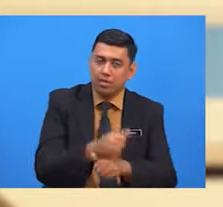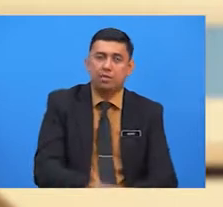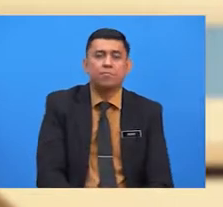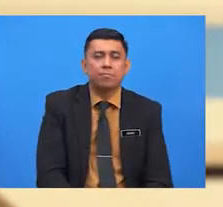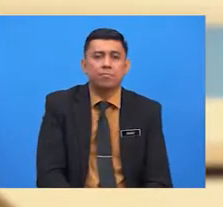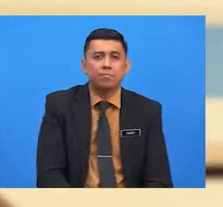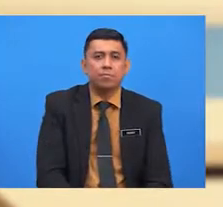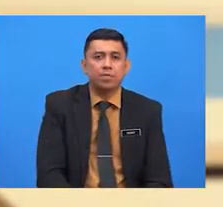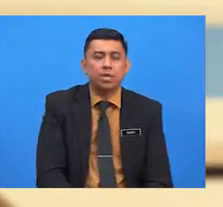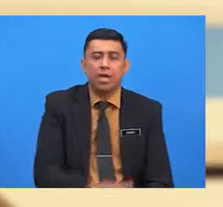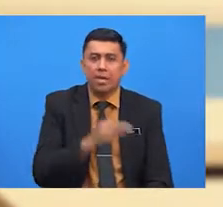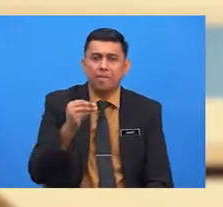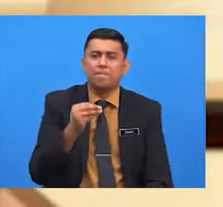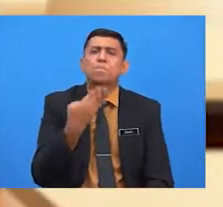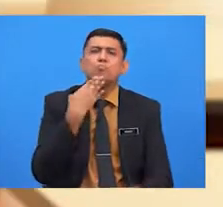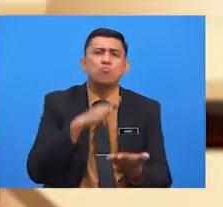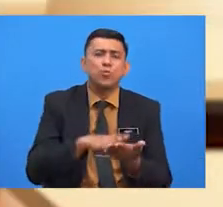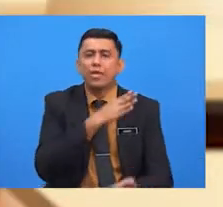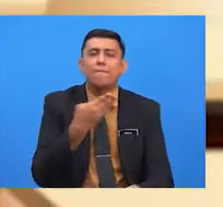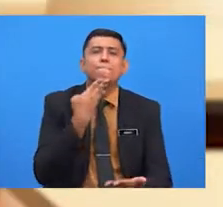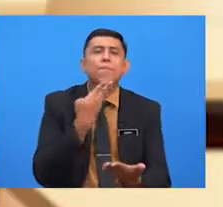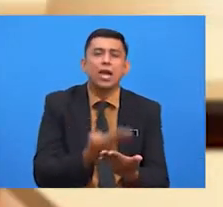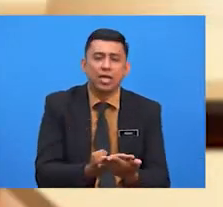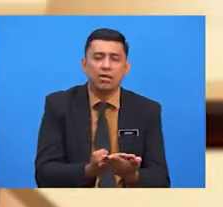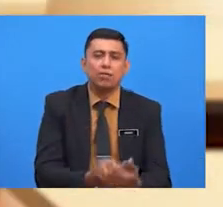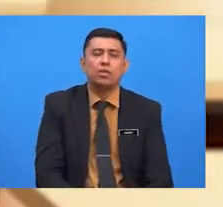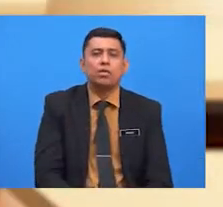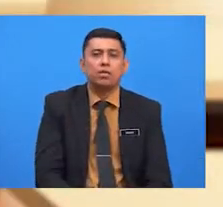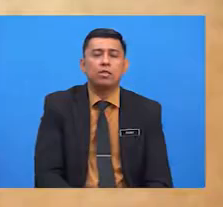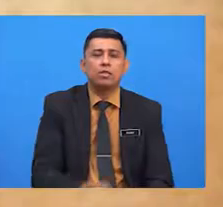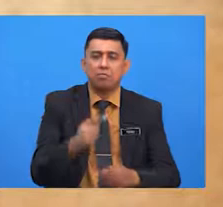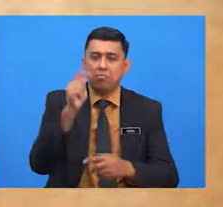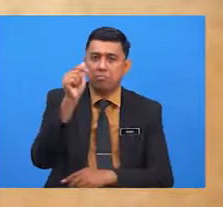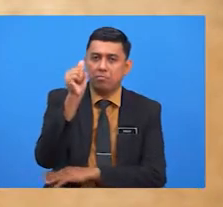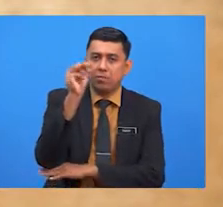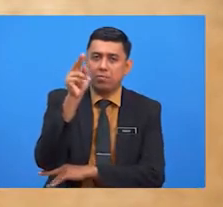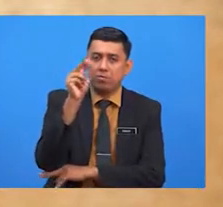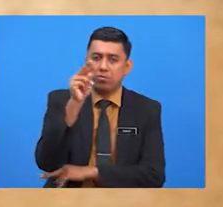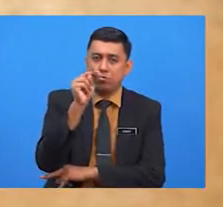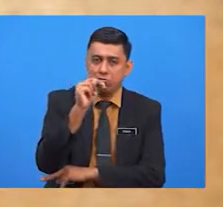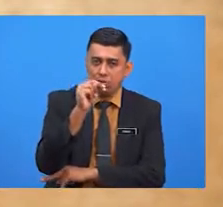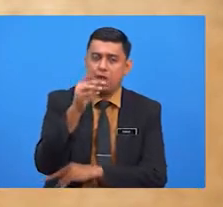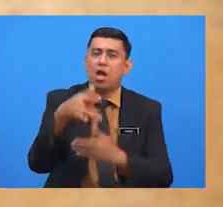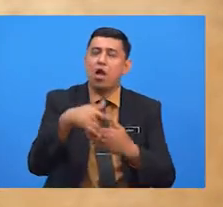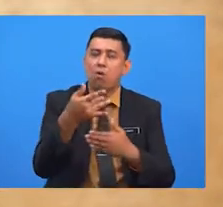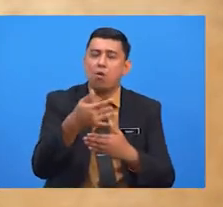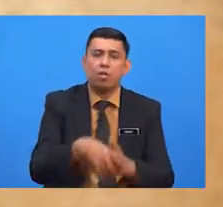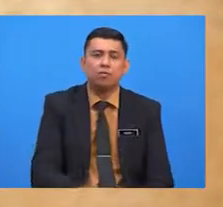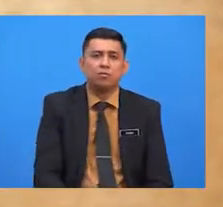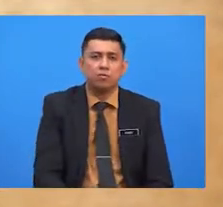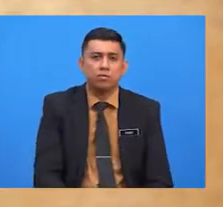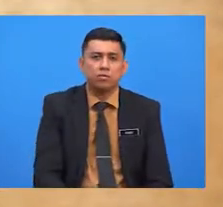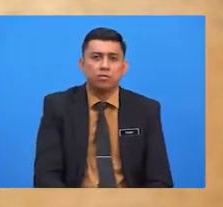keburukan dan kebaikan. Masyarakat tamadun awal mempercayai banyak tuhan